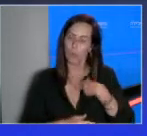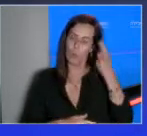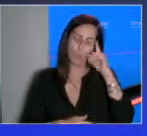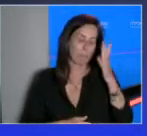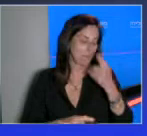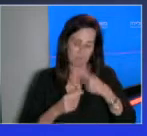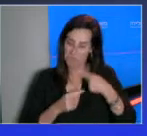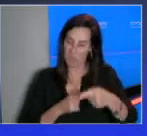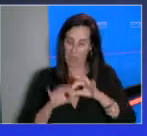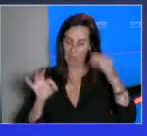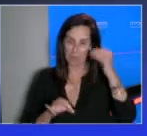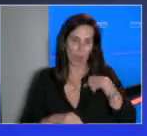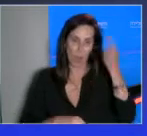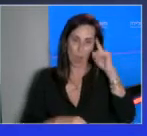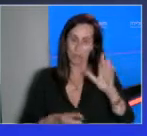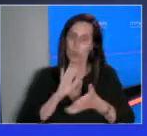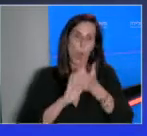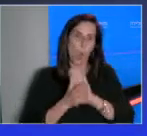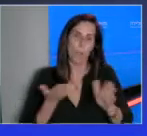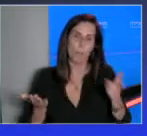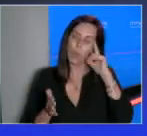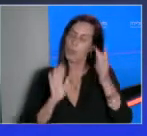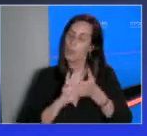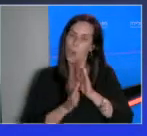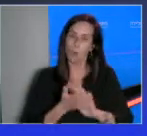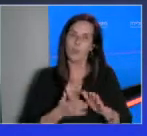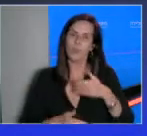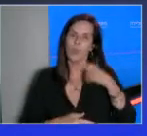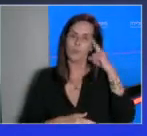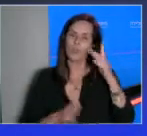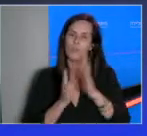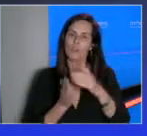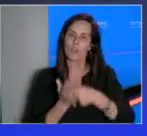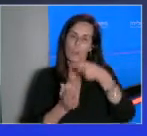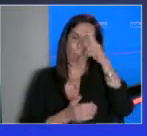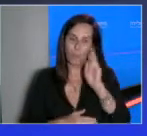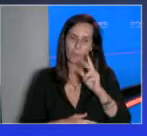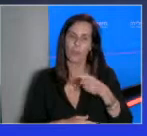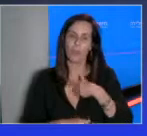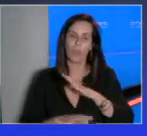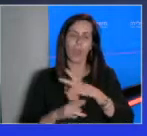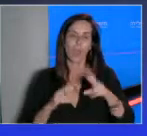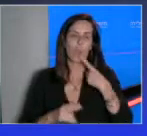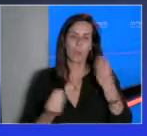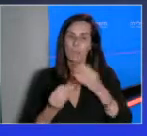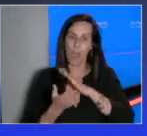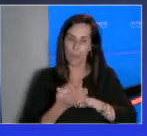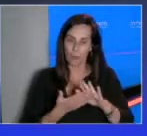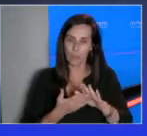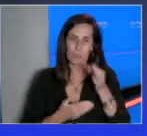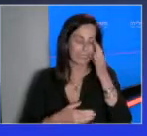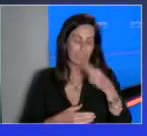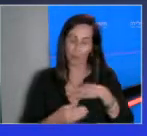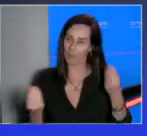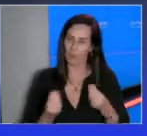יודעים אם שנת הלימודים תיפתח, נכון? אנחנו לא יודעים כלום. לא יודעים אם שנת הלימודים תיפתח, אנחנו יודעים שמבקשים תשלומי הורים, אנחנו רק אומרים לכם דבר מאוד פשוט, שימו